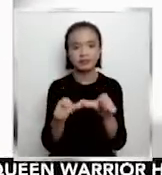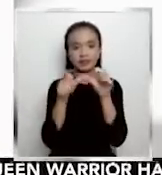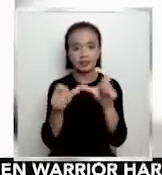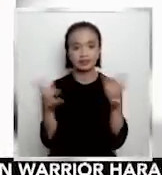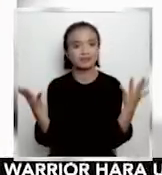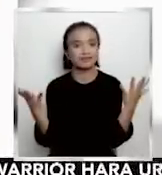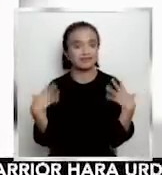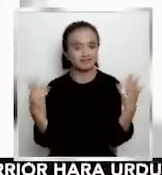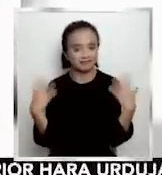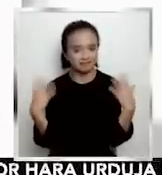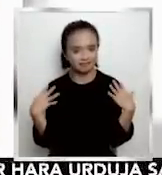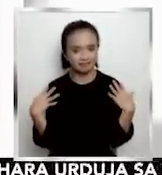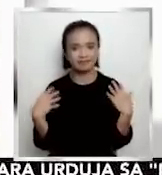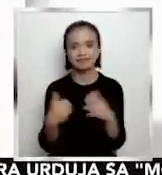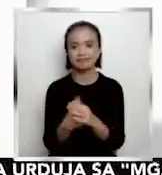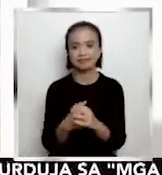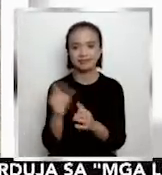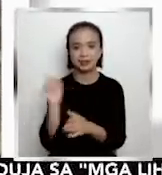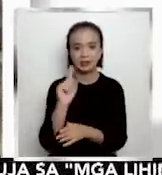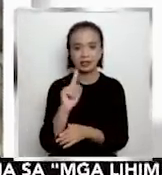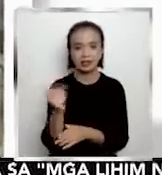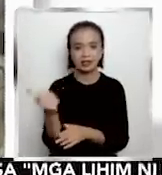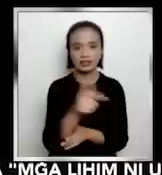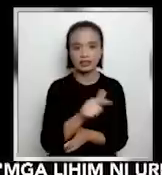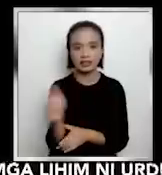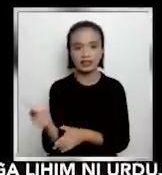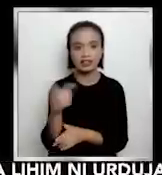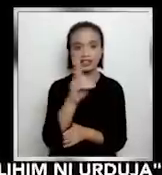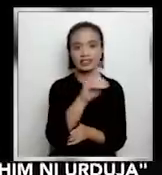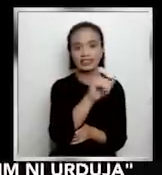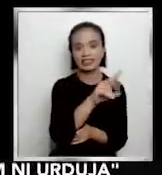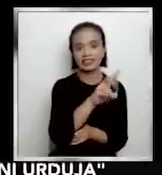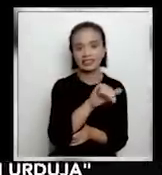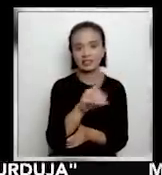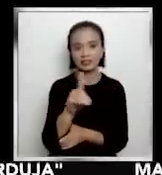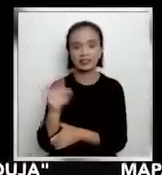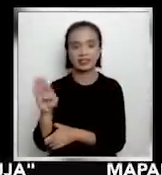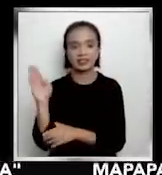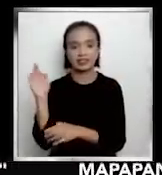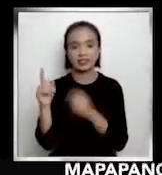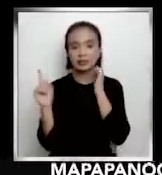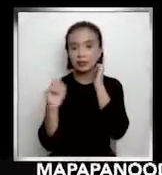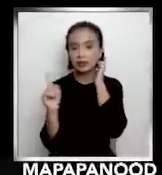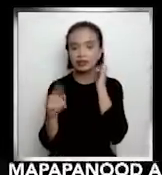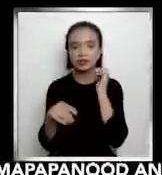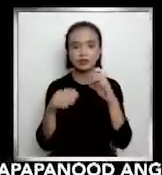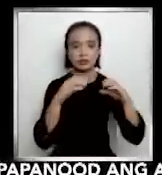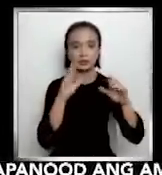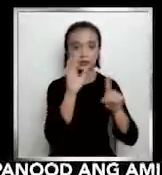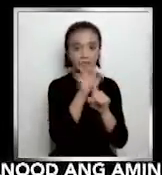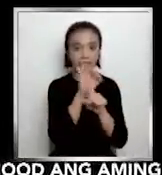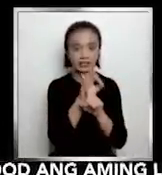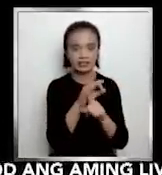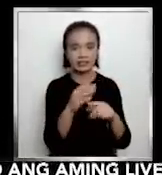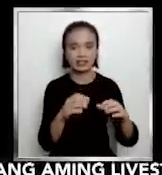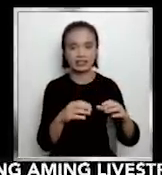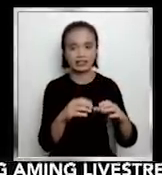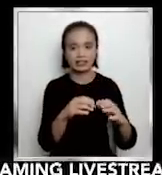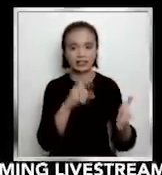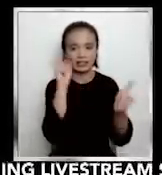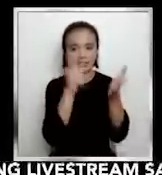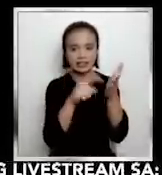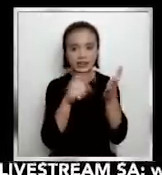hatid ng palitan ng tweets ni na David at Barbie. Pinusuan din ng fans ang TikTok entry na ito ni